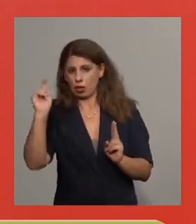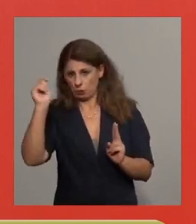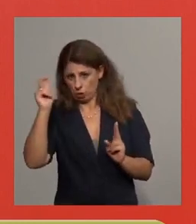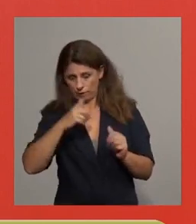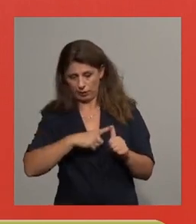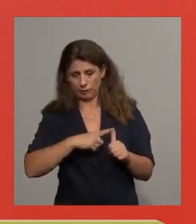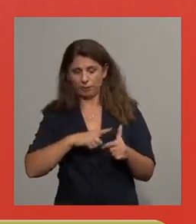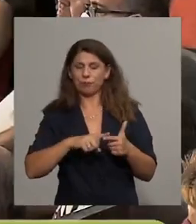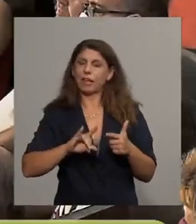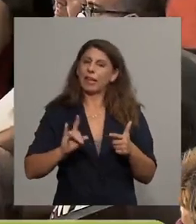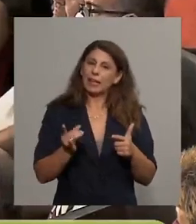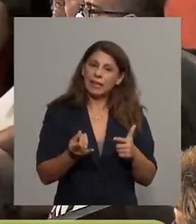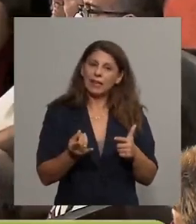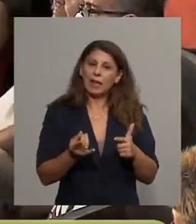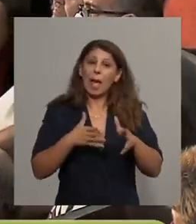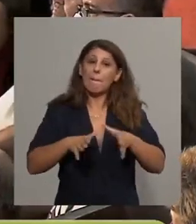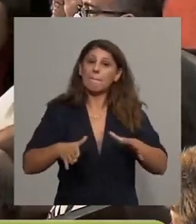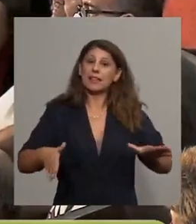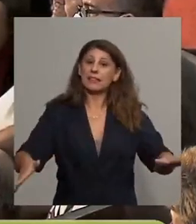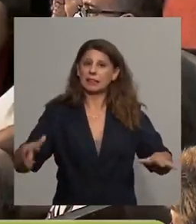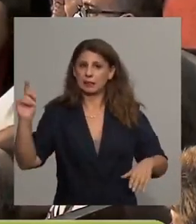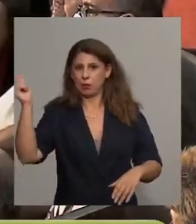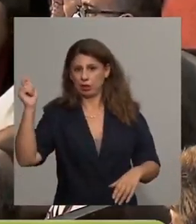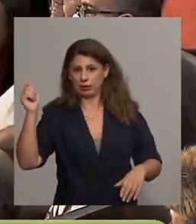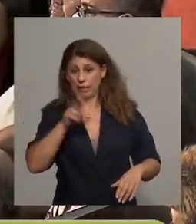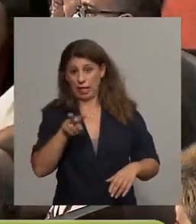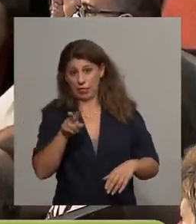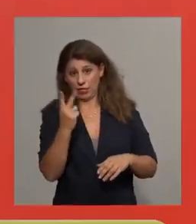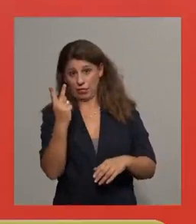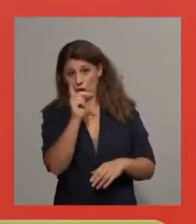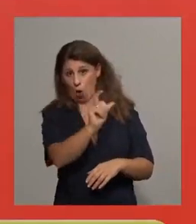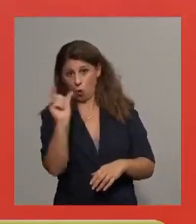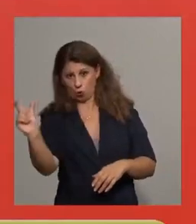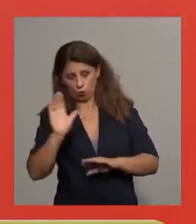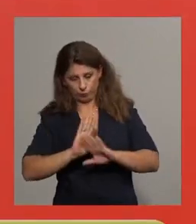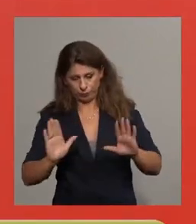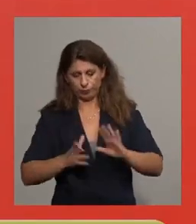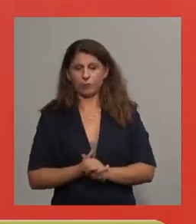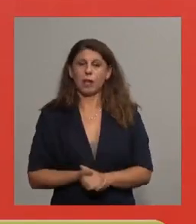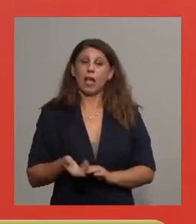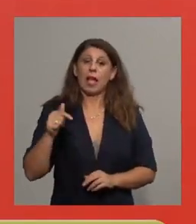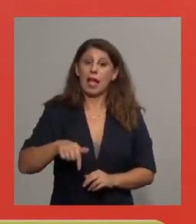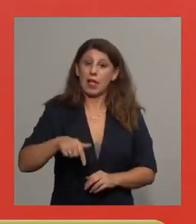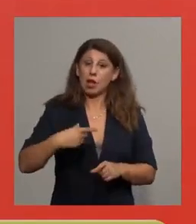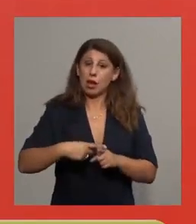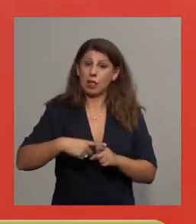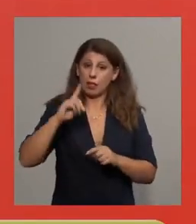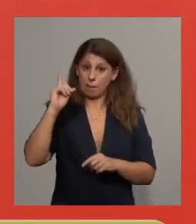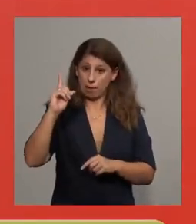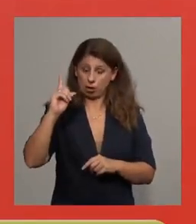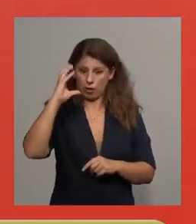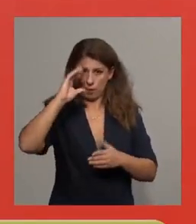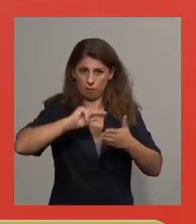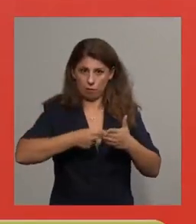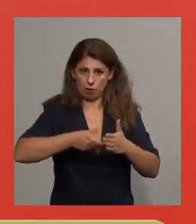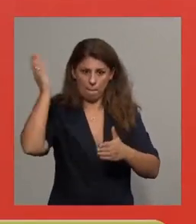πολιτική, είτε με την επεκτατική πολιτική. Εδώ στη χώρα μας, πρώτα με τα μνημόνια,